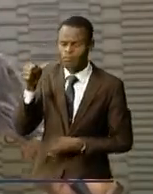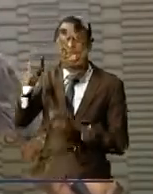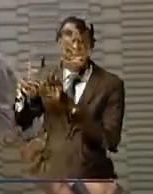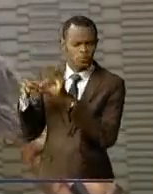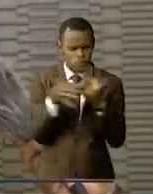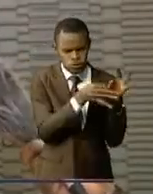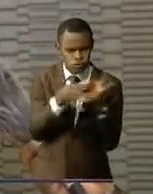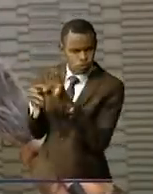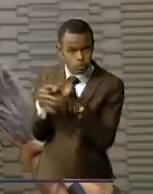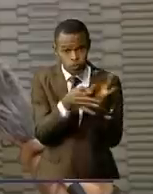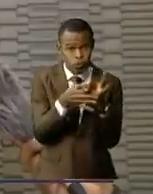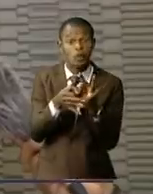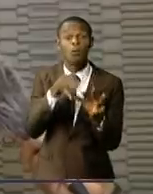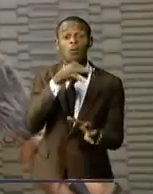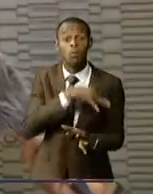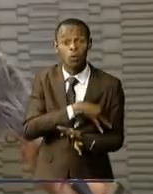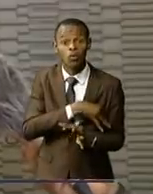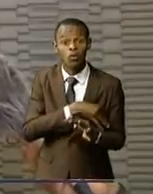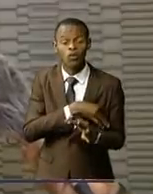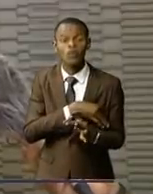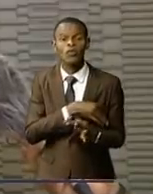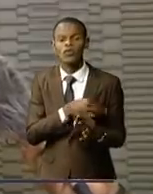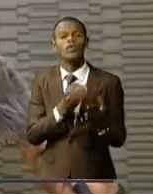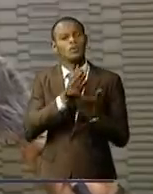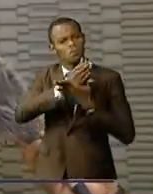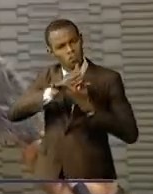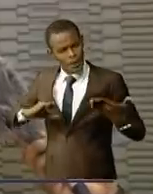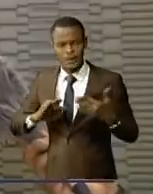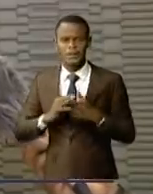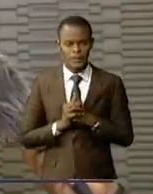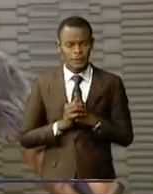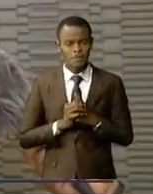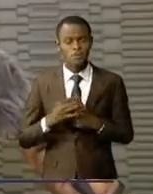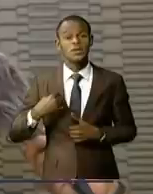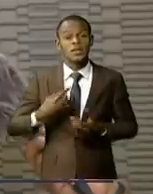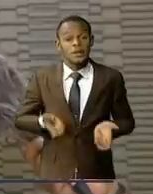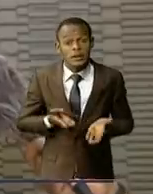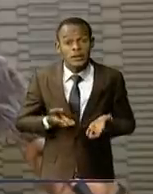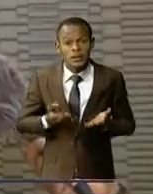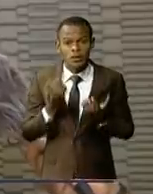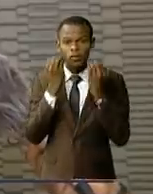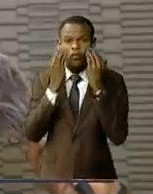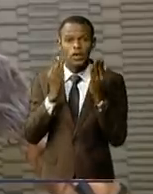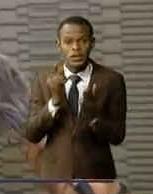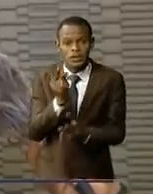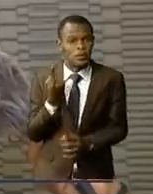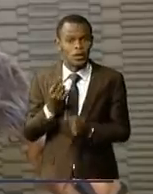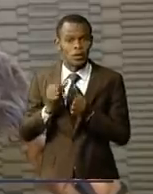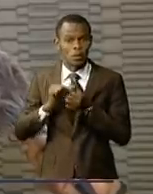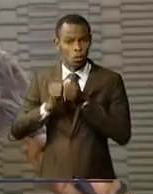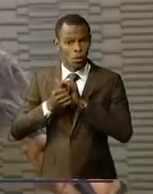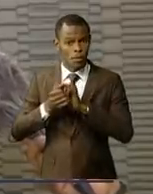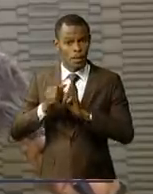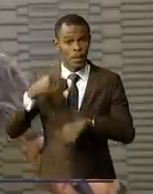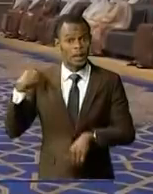chacune des entreprises. Ici, nous n'intervenons pas pour le compte de l'État et il a été bien dit et bien clair que la Fédération